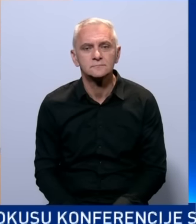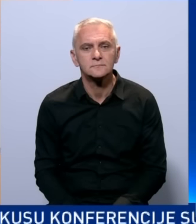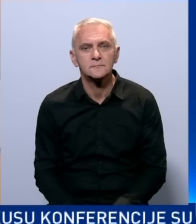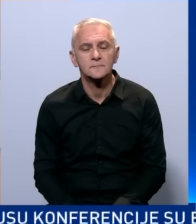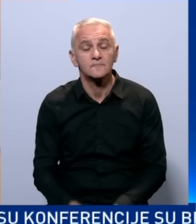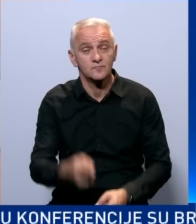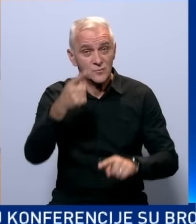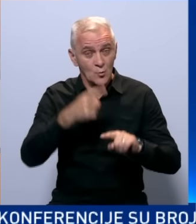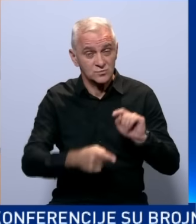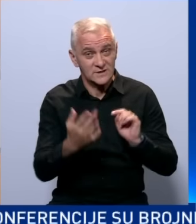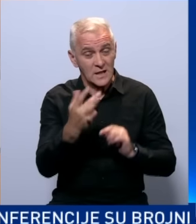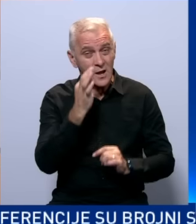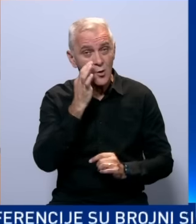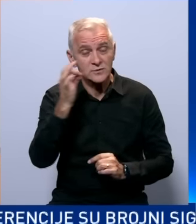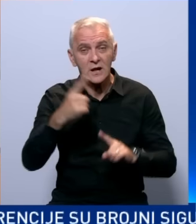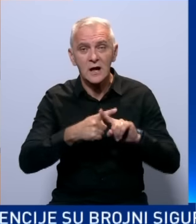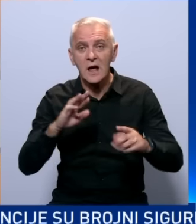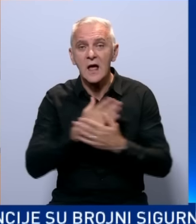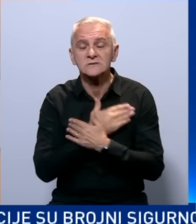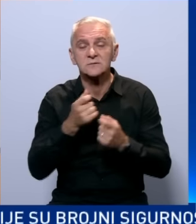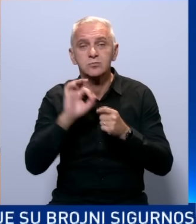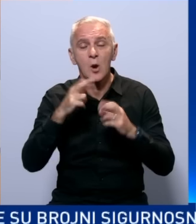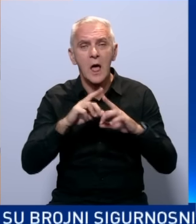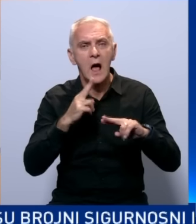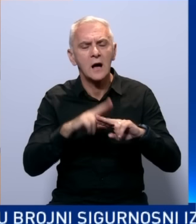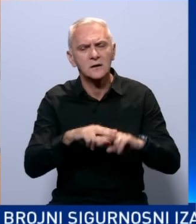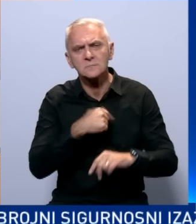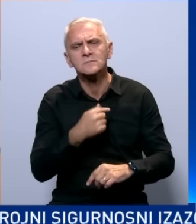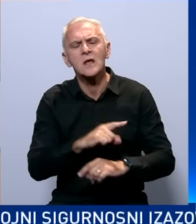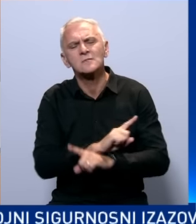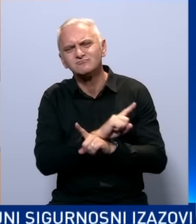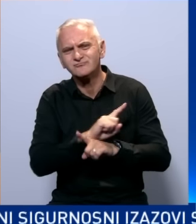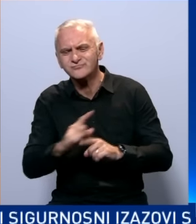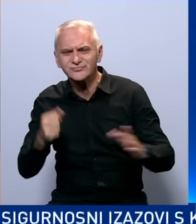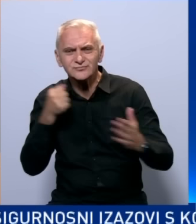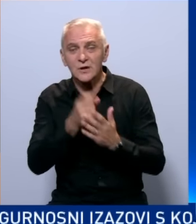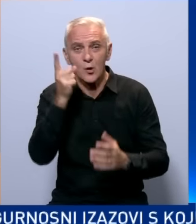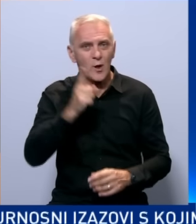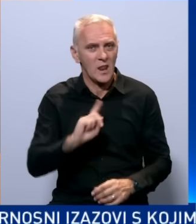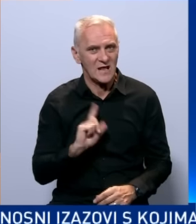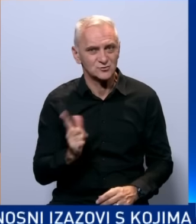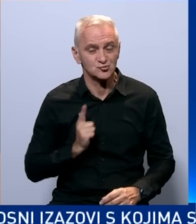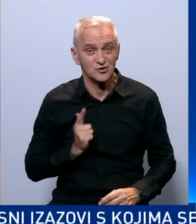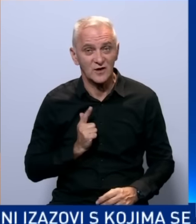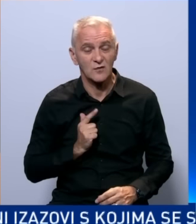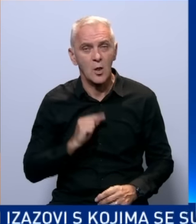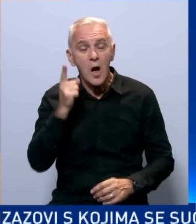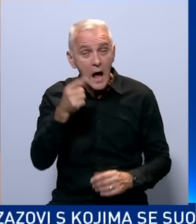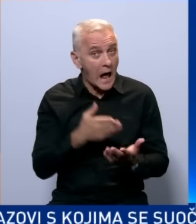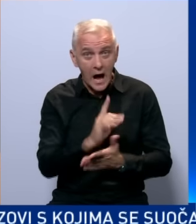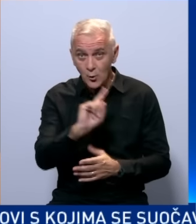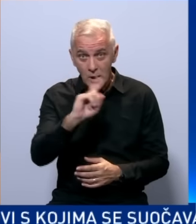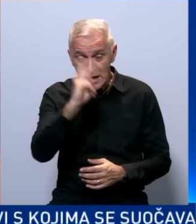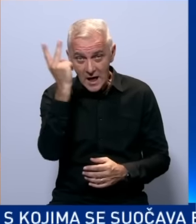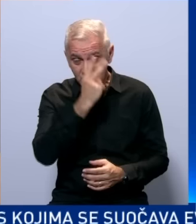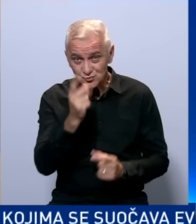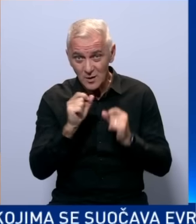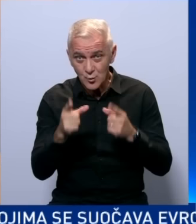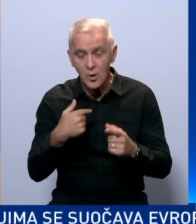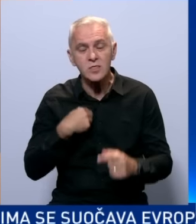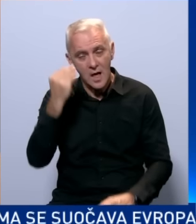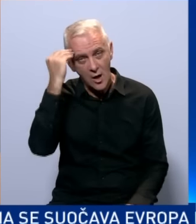U posljednjih nekoliko dana Hezbolahu smo nanijeli niz udaraca koje nisu očekivali. Ako Hezbolah nije razumio poruku, obećavam